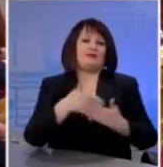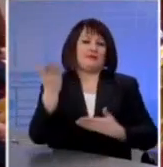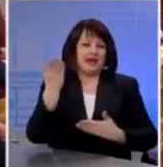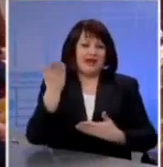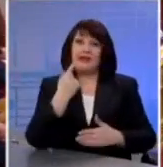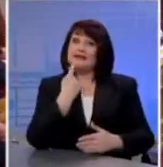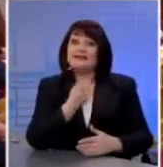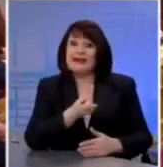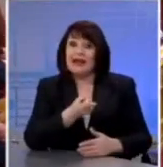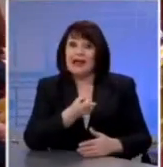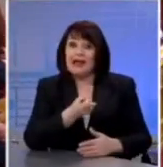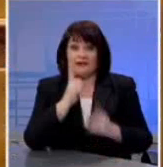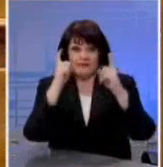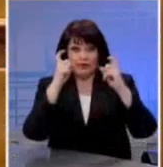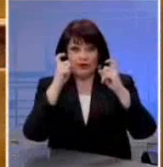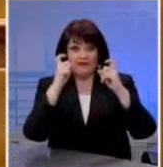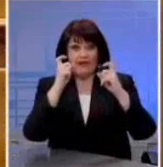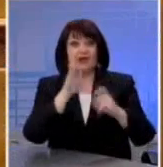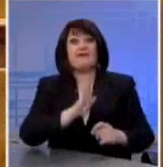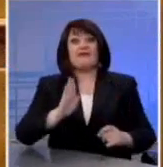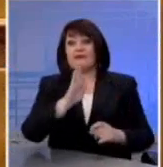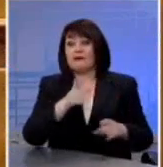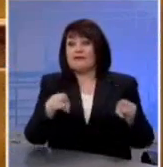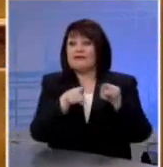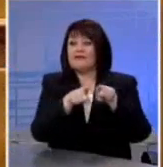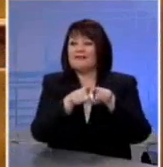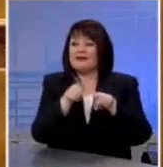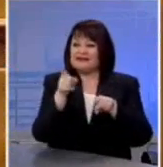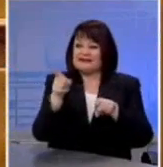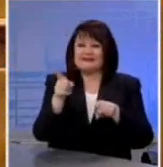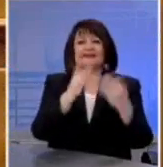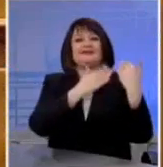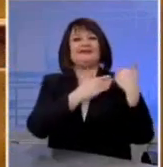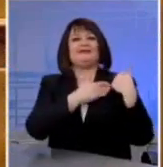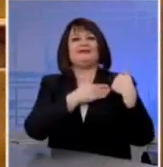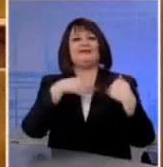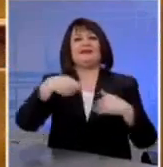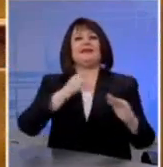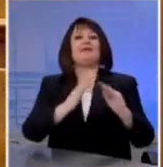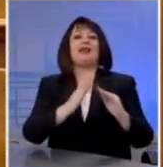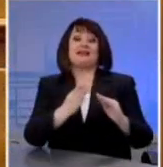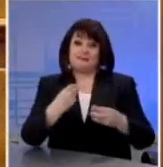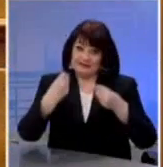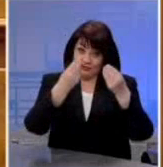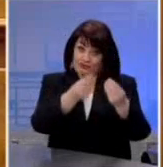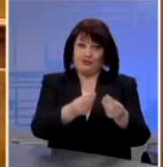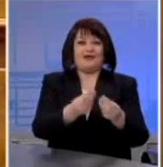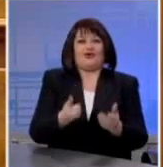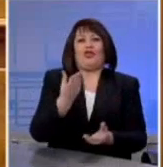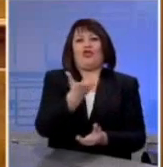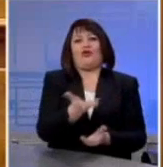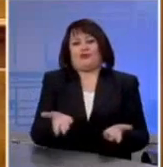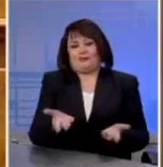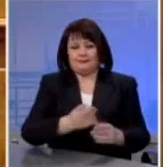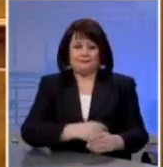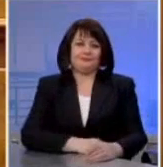με το διαβαστικό και τη φωτογραφία της κυρίας Βούλτεψη, η οποία είχε αναλάβει την υπεράσπιση. Πάρτε το για να το έχετε εδώ.